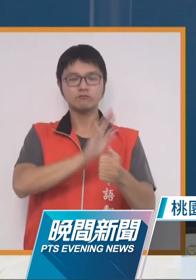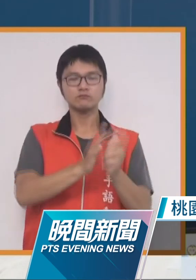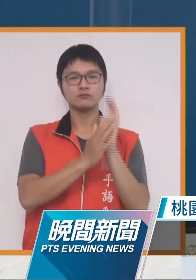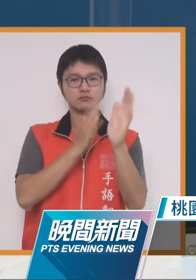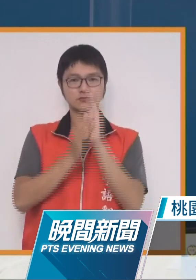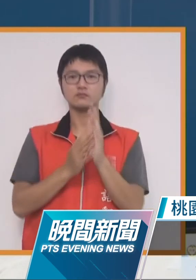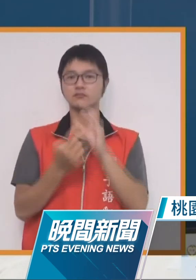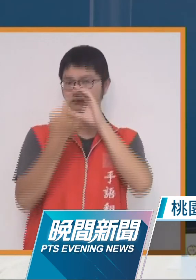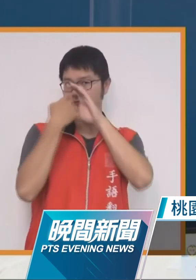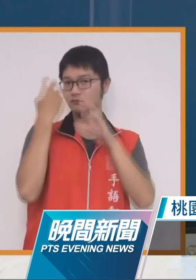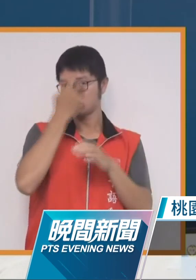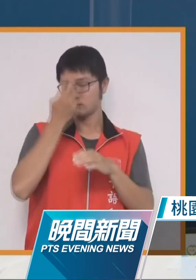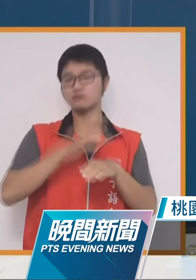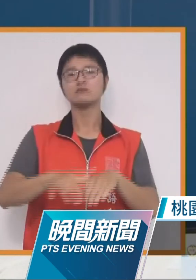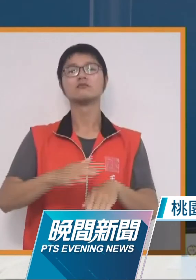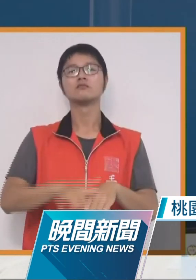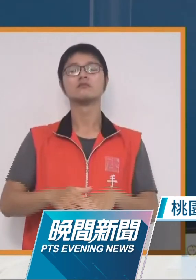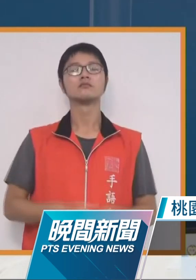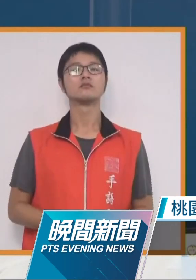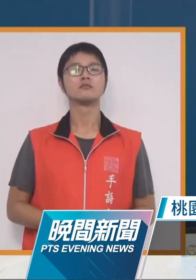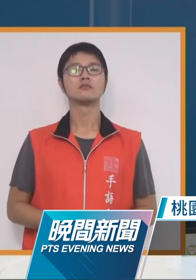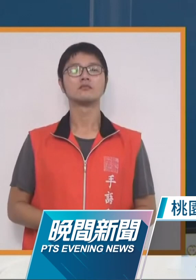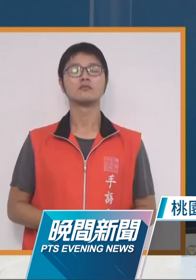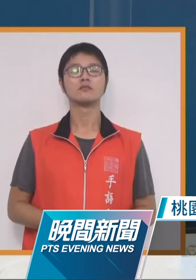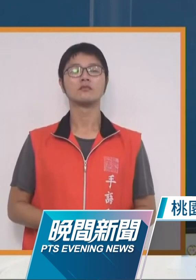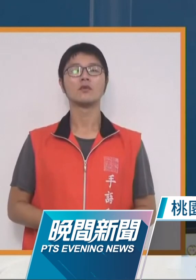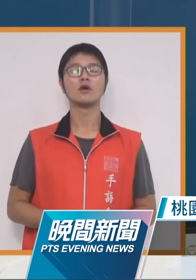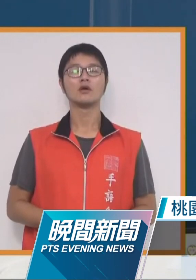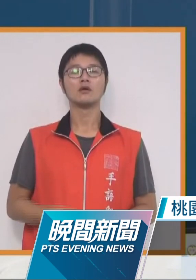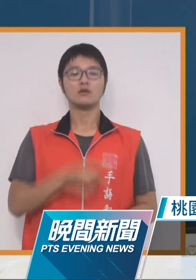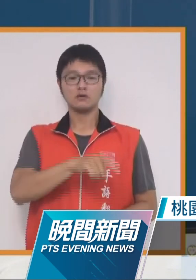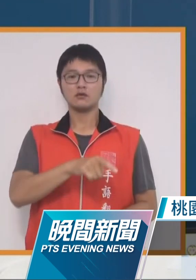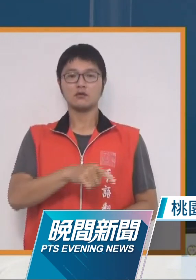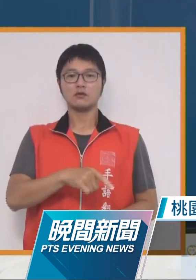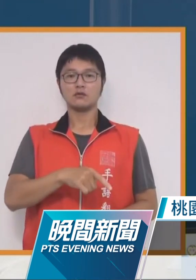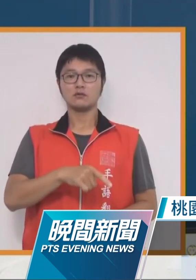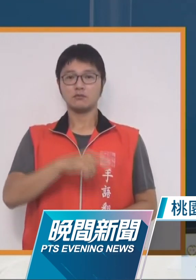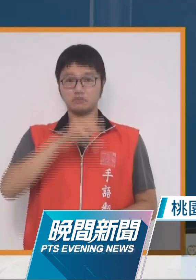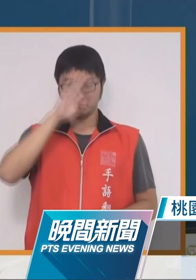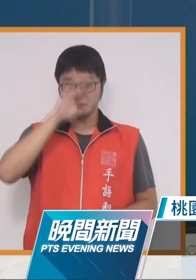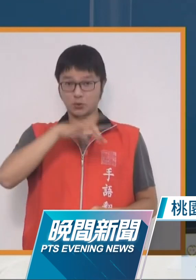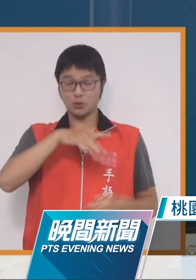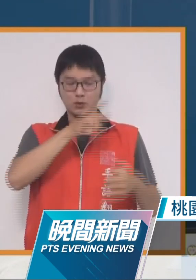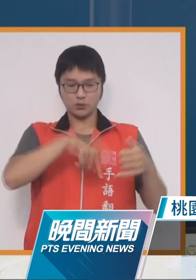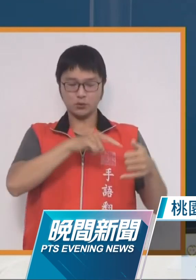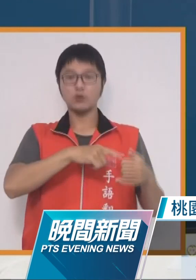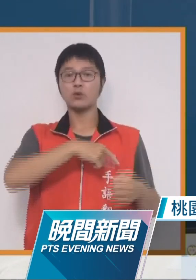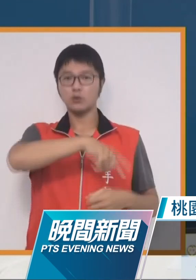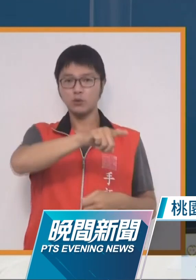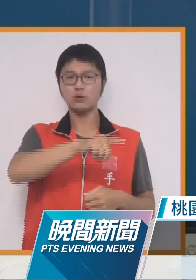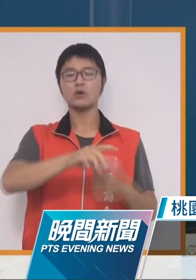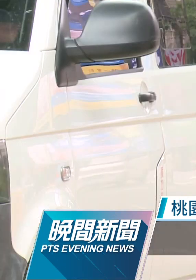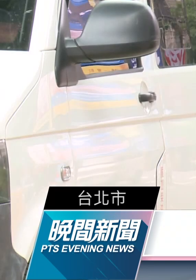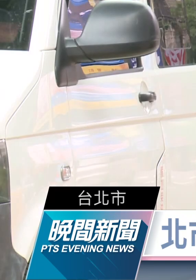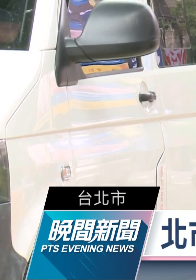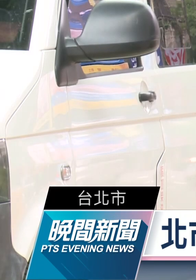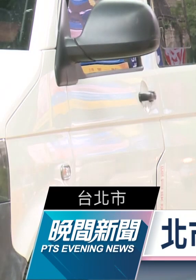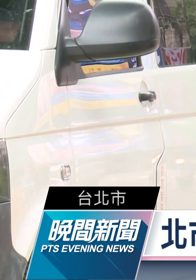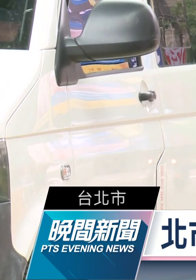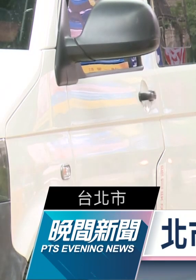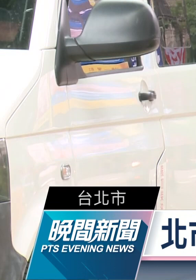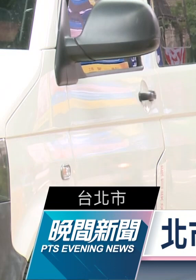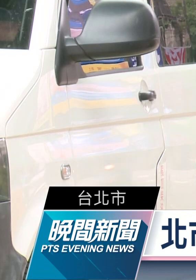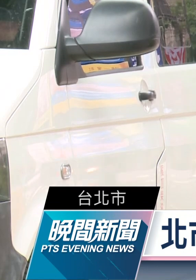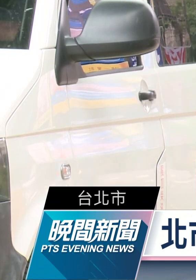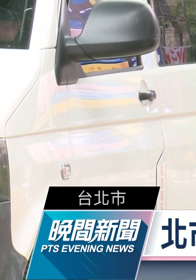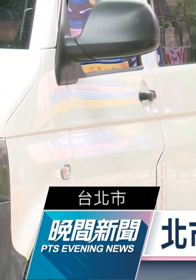那在看诊的时候并没有其他的病人，那因此这个足迹是单纯的。 而台北